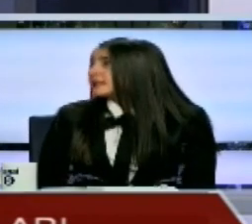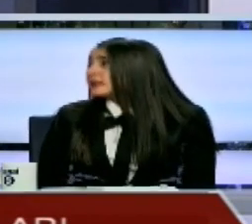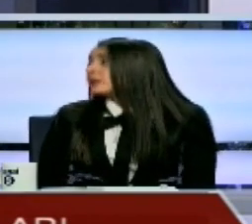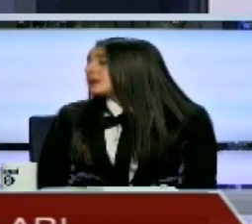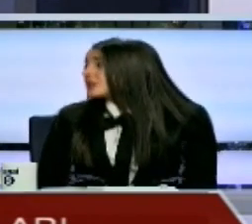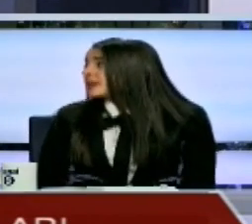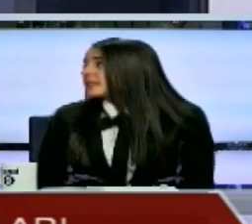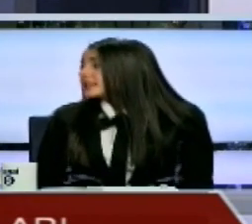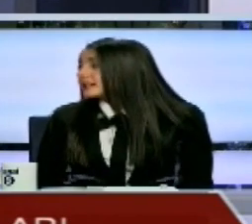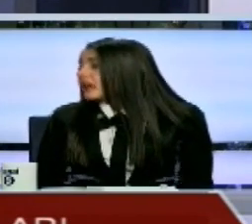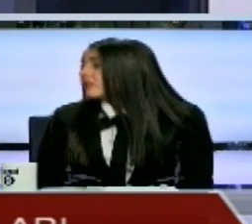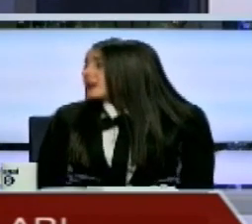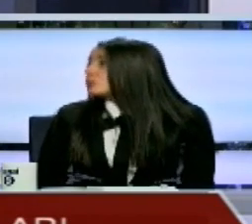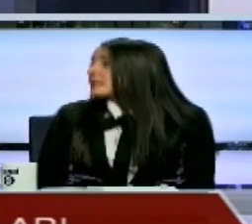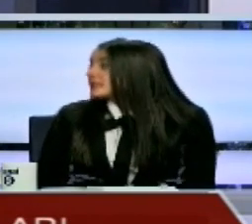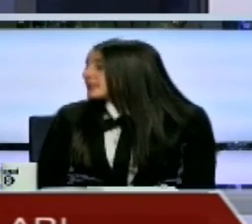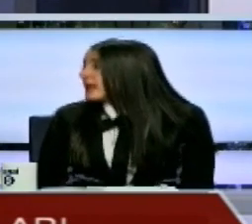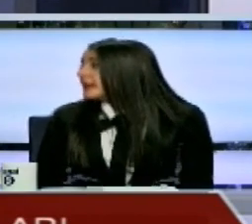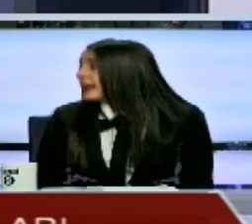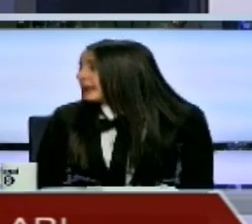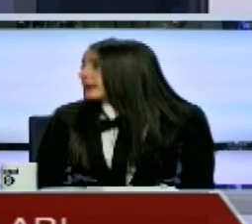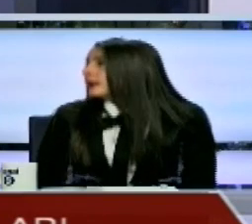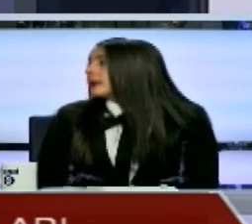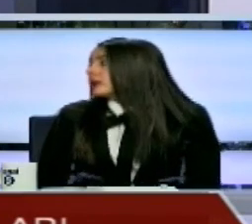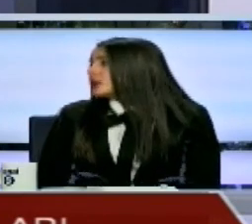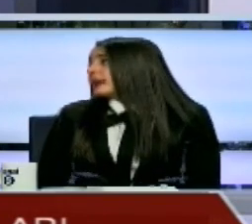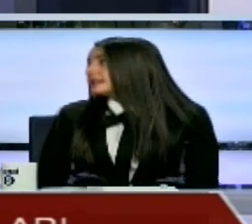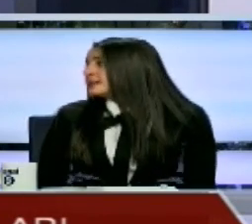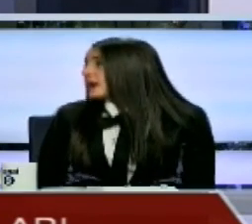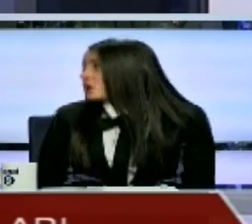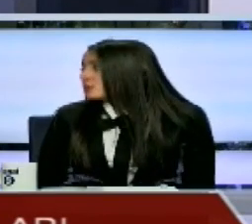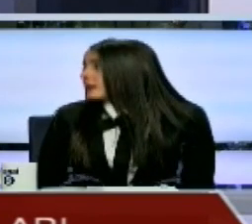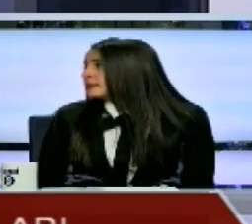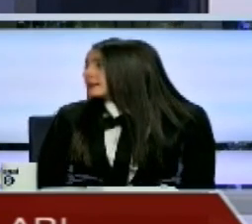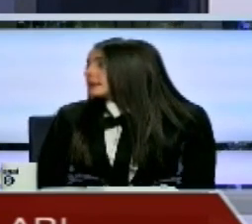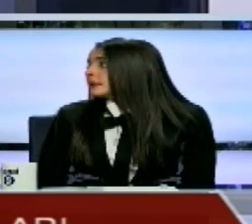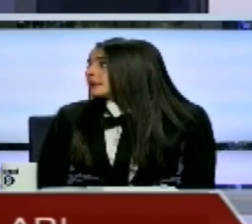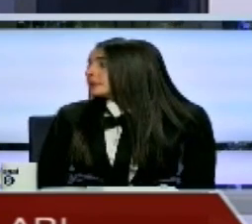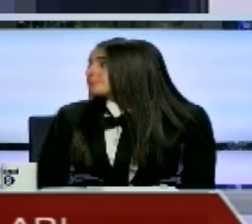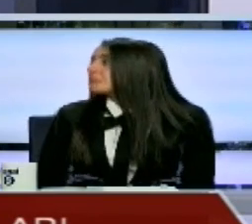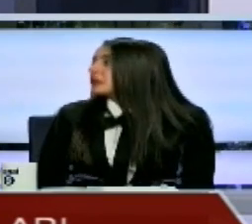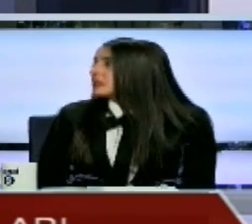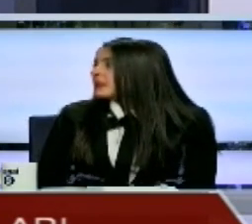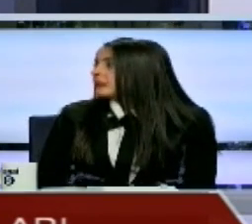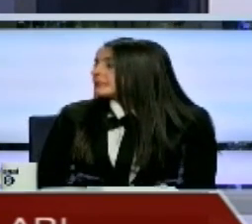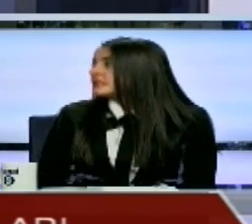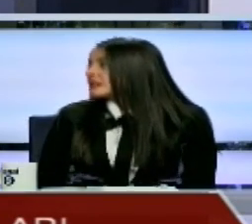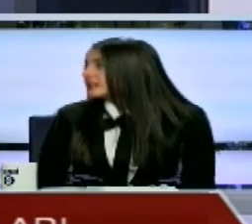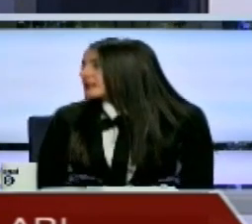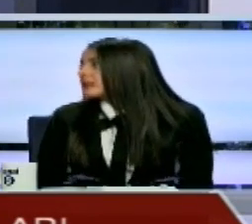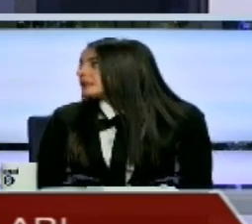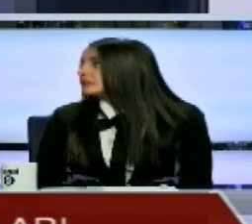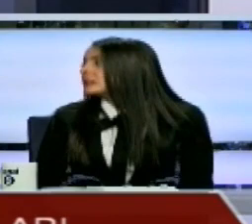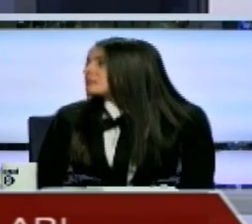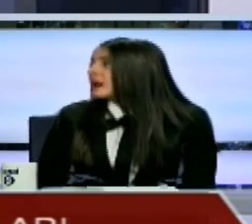ki de birazcık eksiklikler var. Bu eksiklikler ne? İşaret dili tercümanları kazandı, sınava